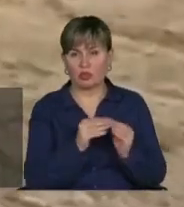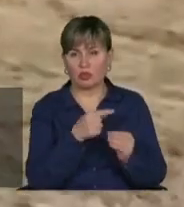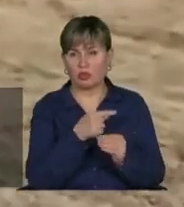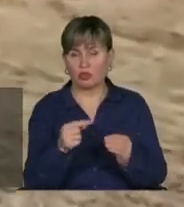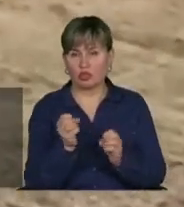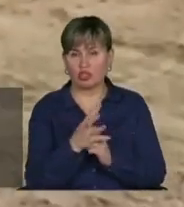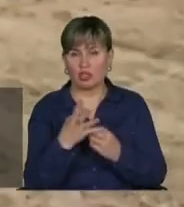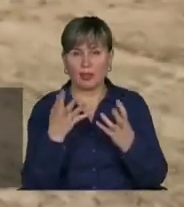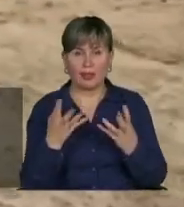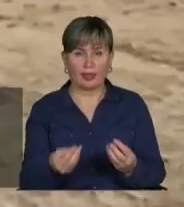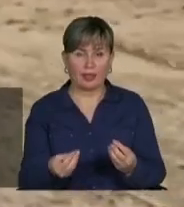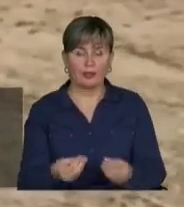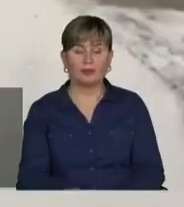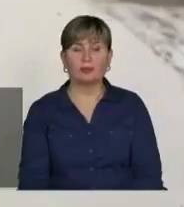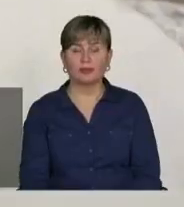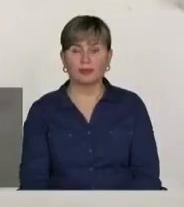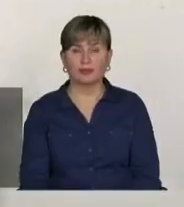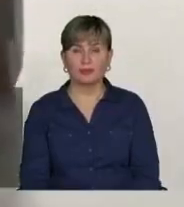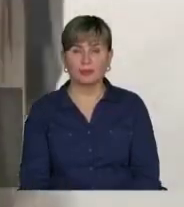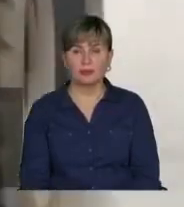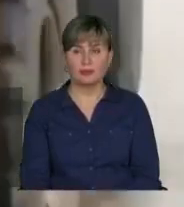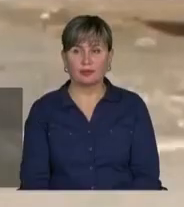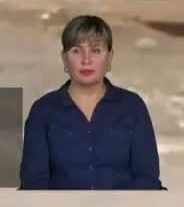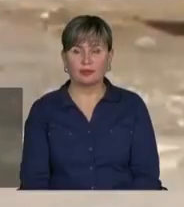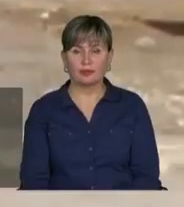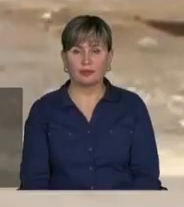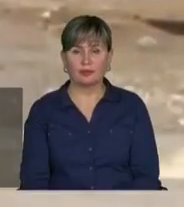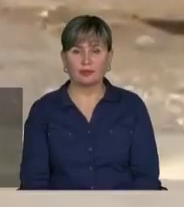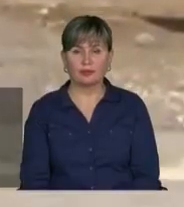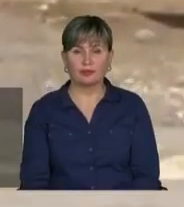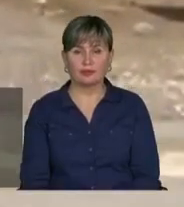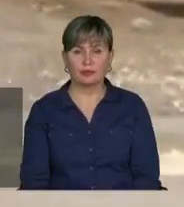до 14 дней. Лейла Осипова, Жумарт Кудайбергенов, телеканал «Алматы», Актюбе.